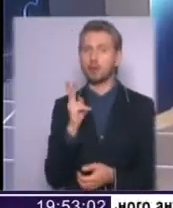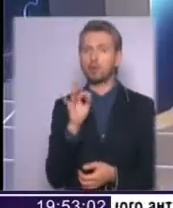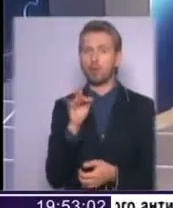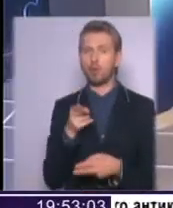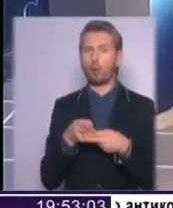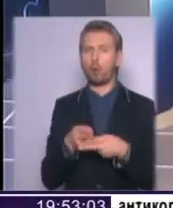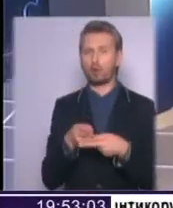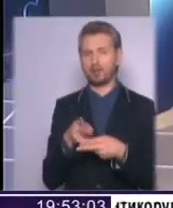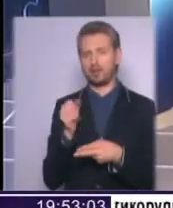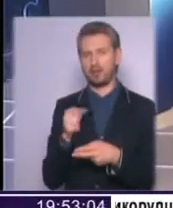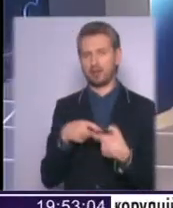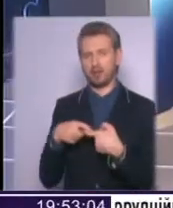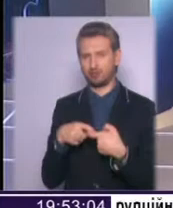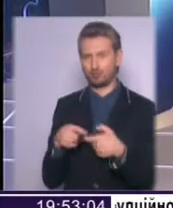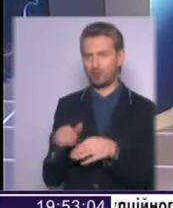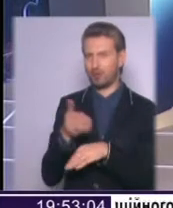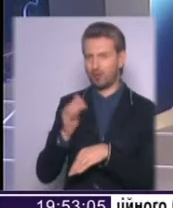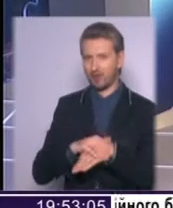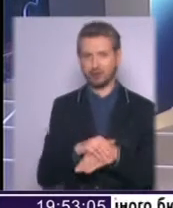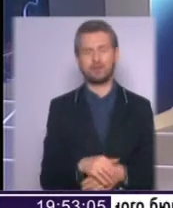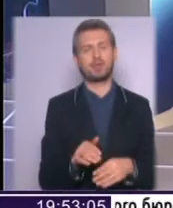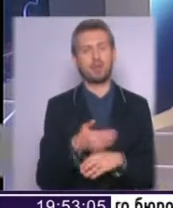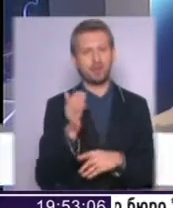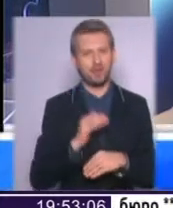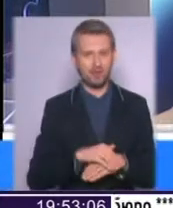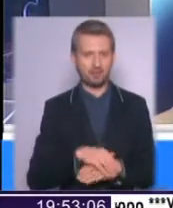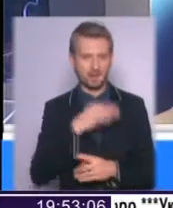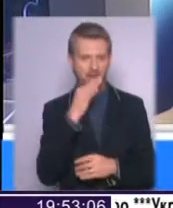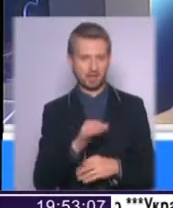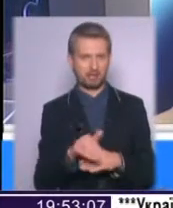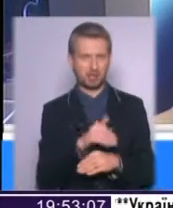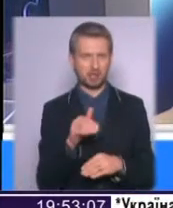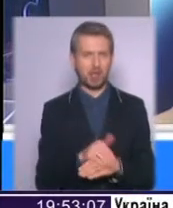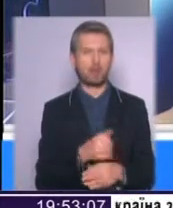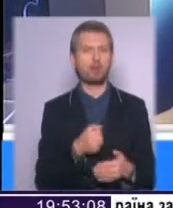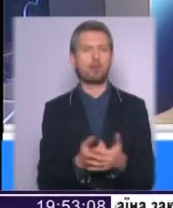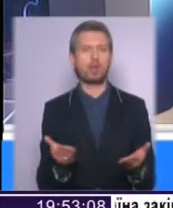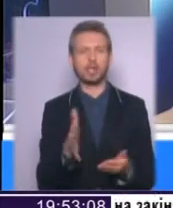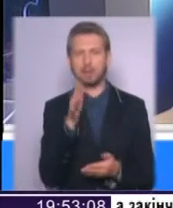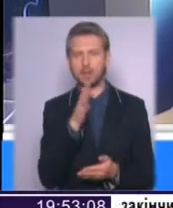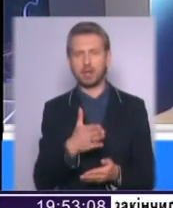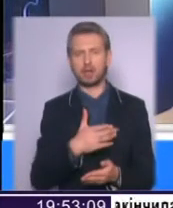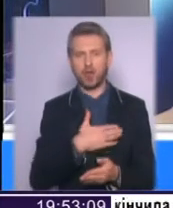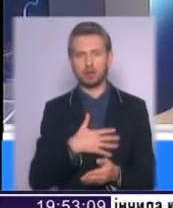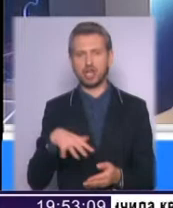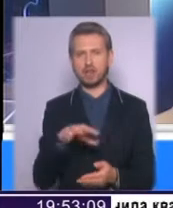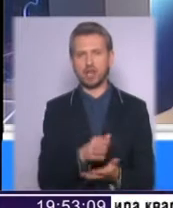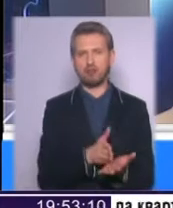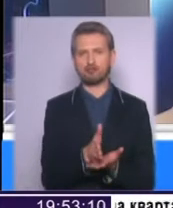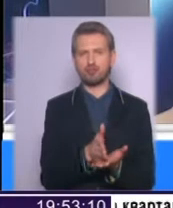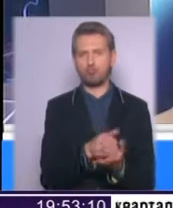Вечір добрий вам. Добрий вечір. Добрий. Скажіть, будь ласка, до яких пір наше все